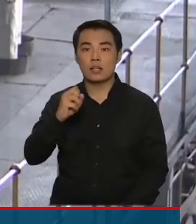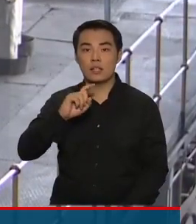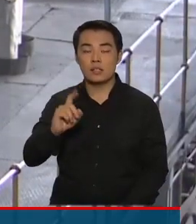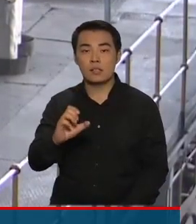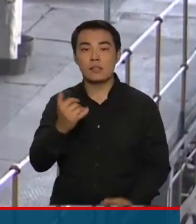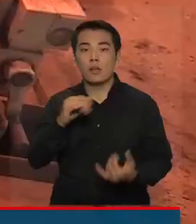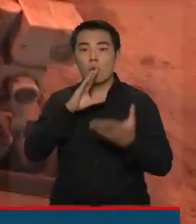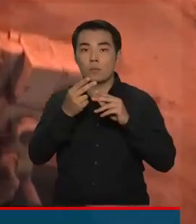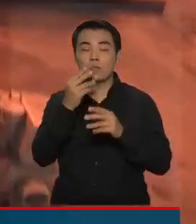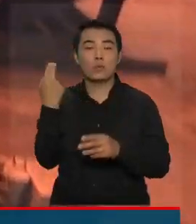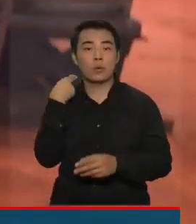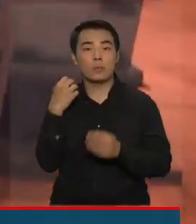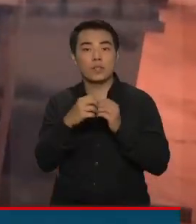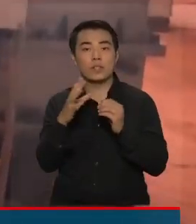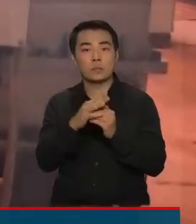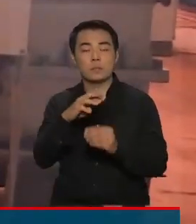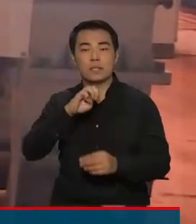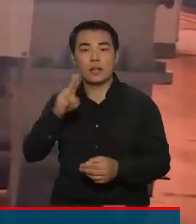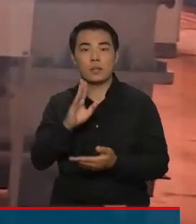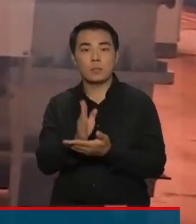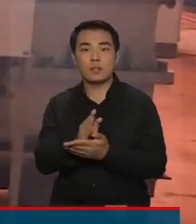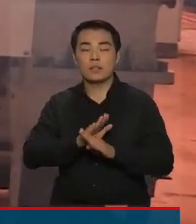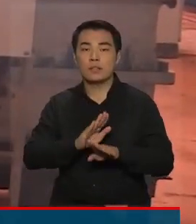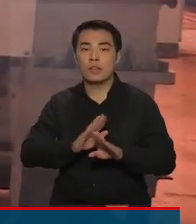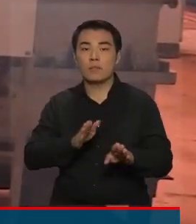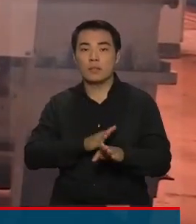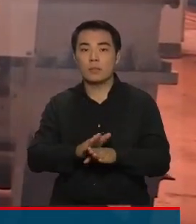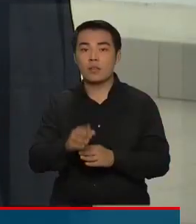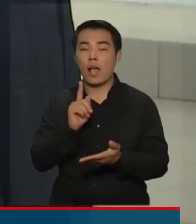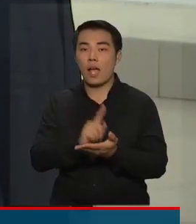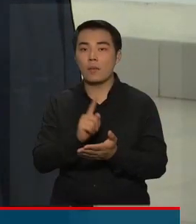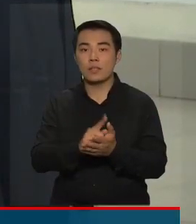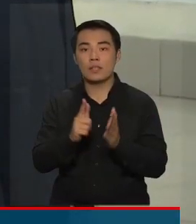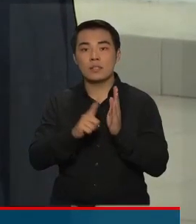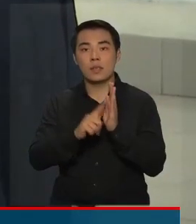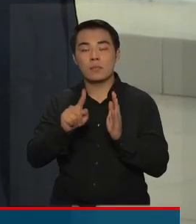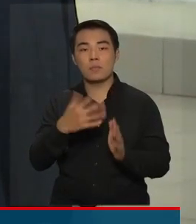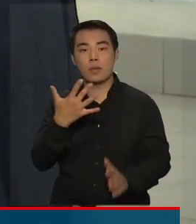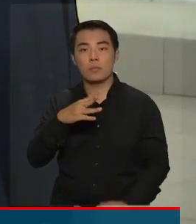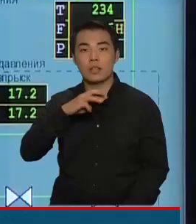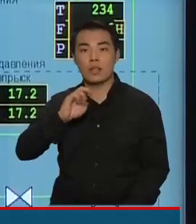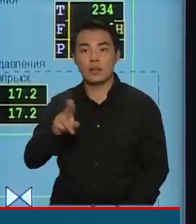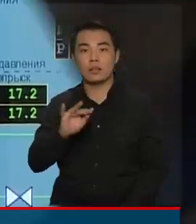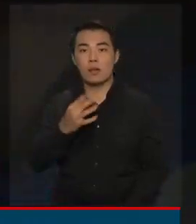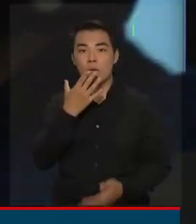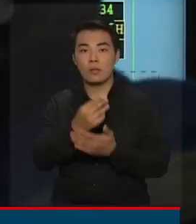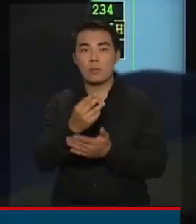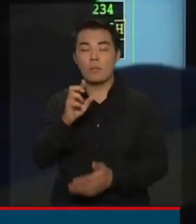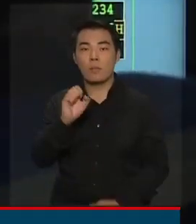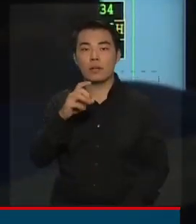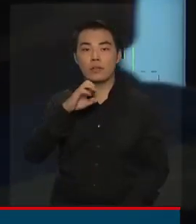долг превышает 15 миллиардов тенге. Не выполнены финансовые обязательства на 7,5 миллиардов и перед «Богатырь